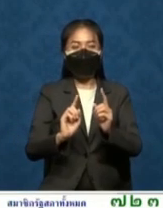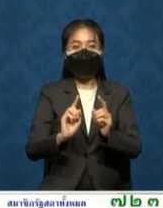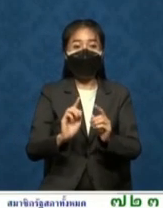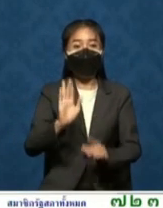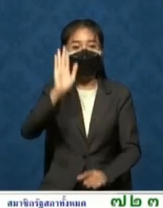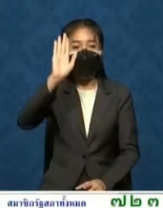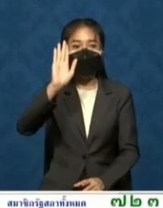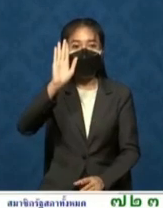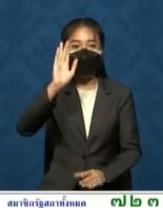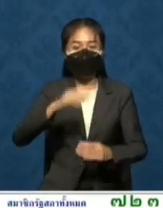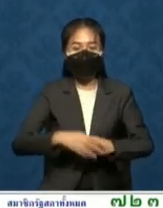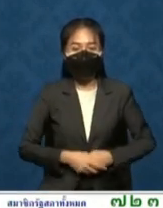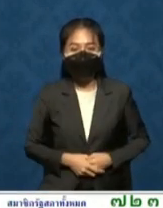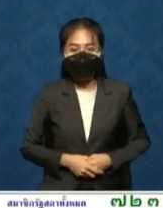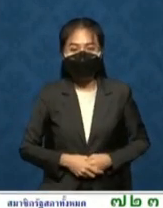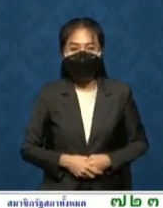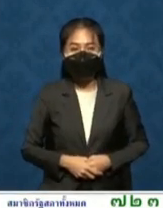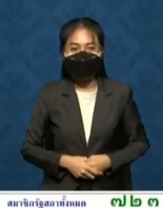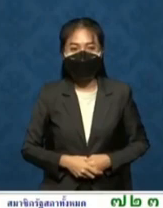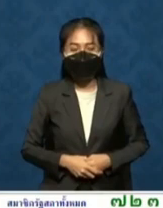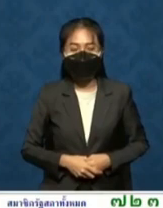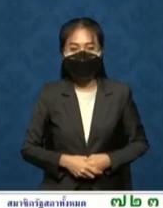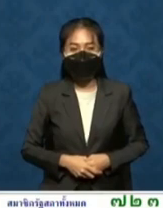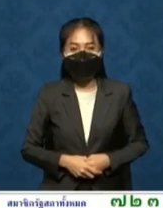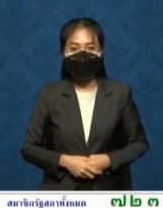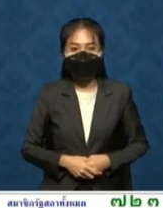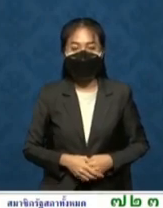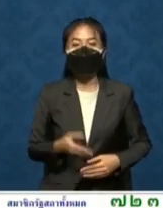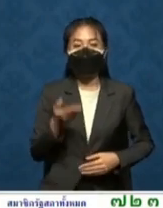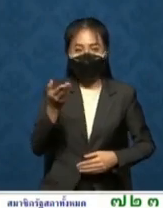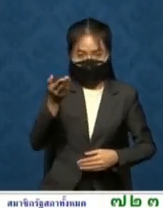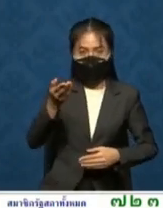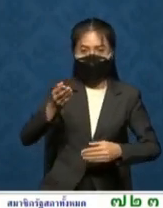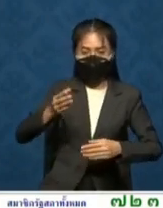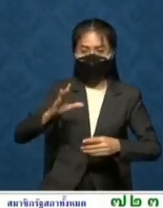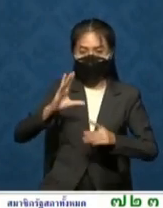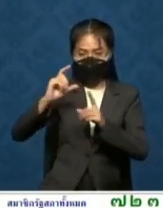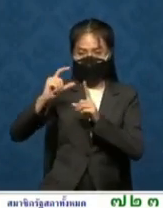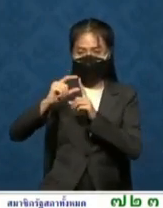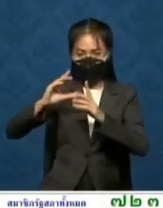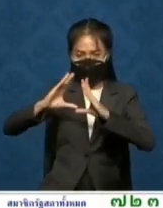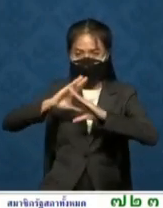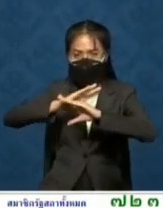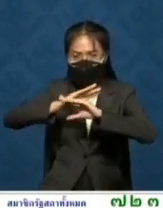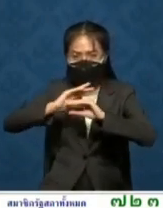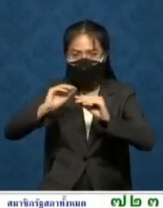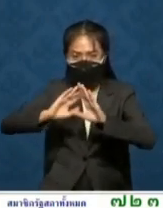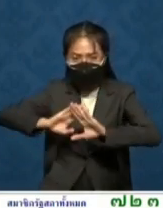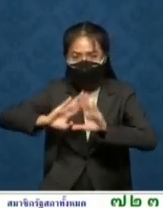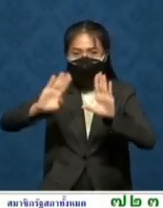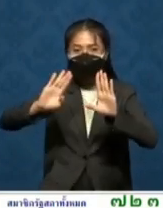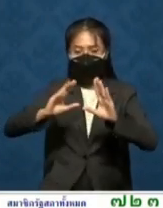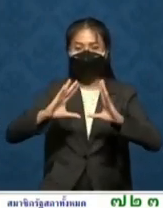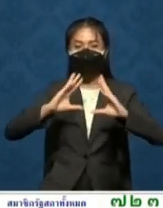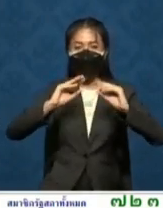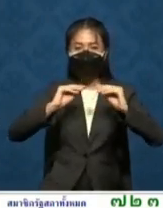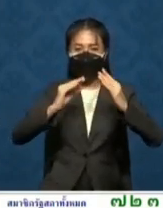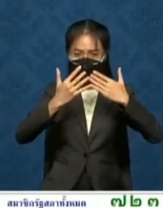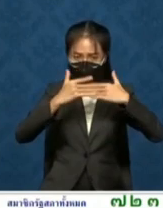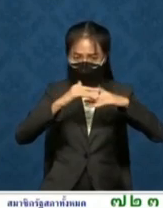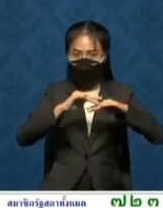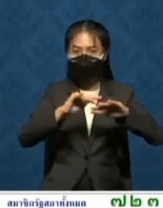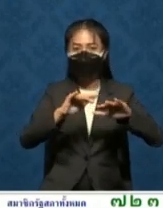ตัว ครับกรุณาถอนนะครับเพื่อการประชุมจะได้เป็นไปโดยราบรื่นครับครับ